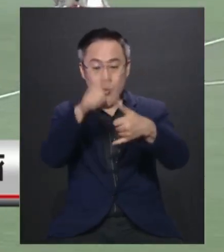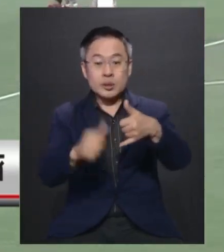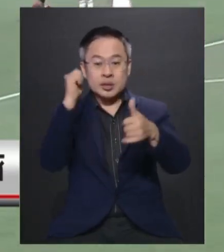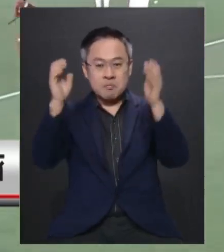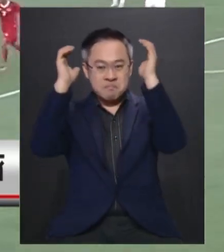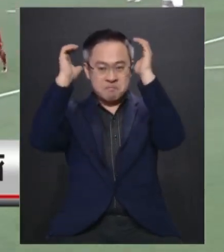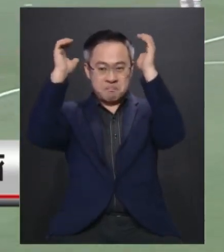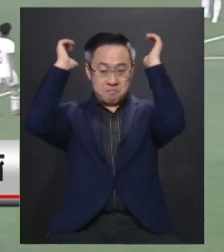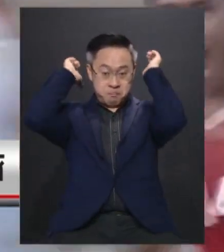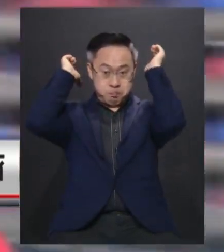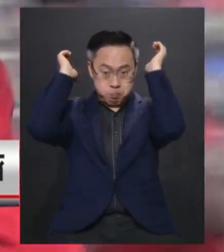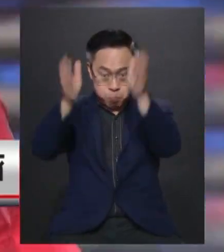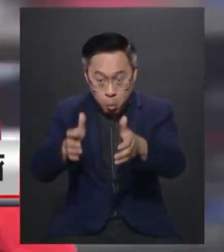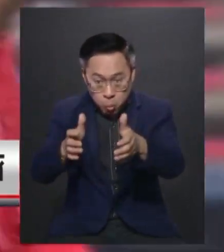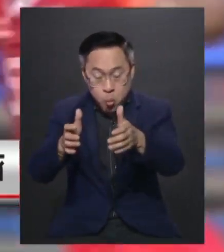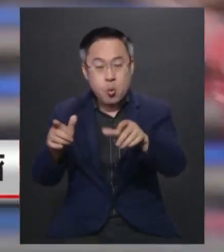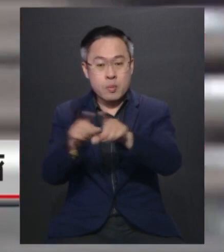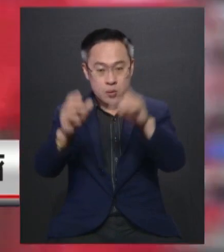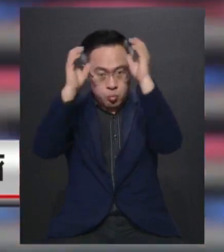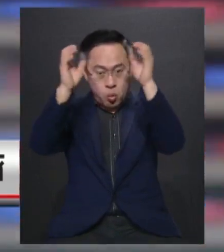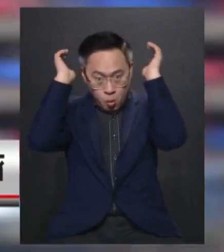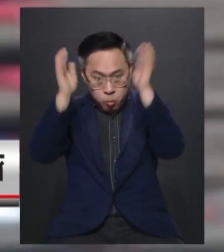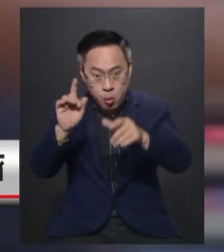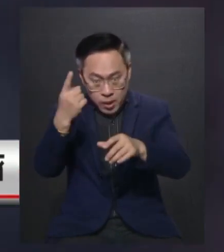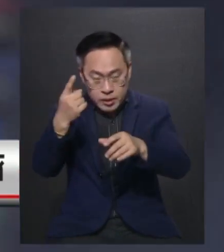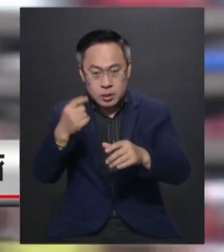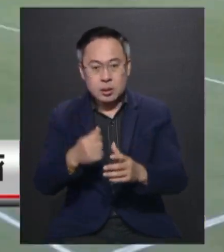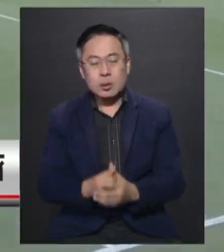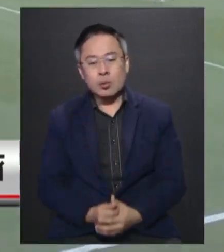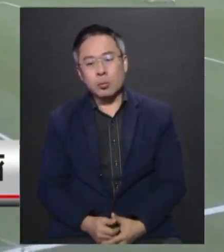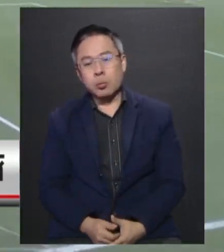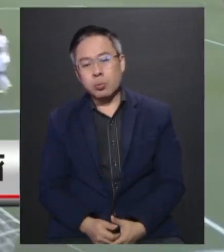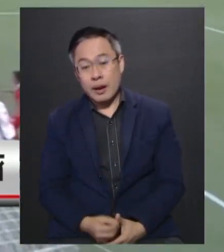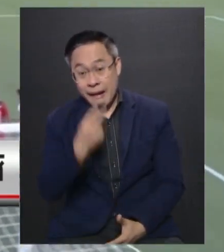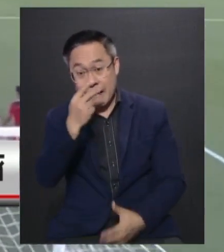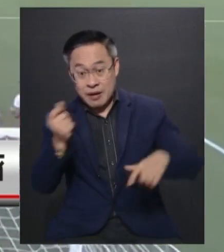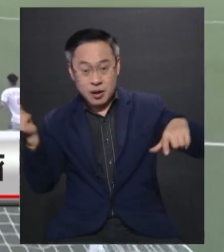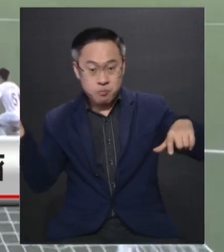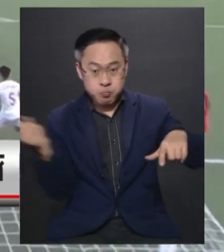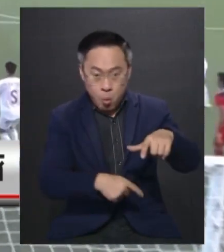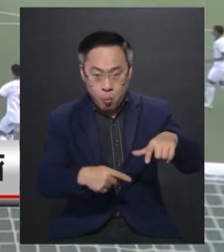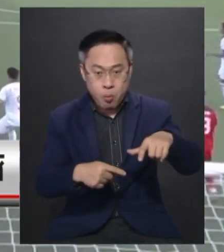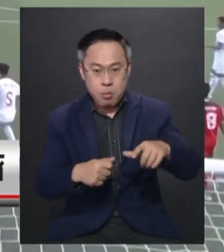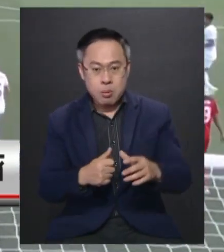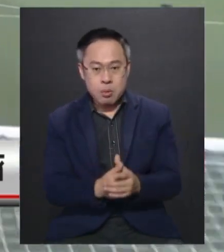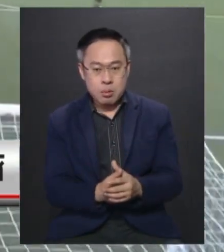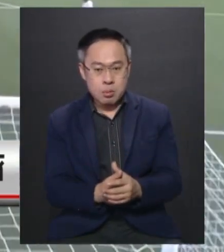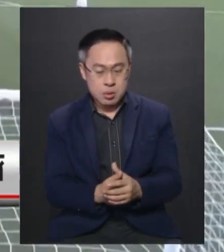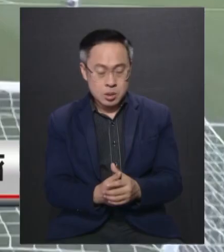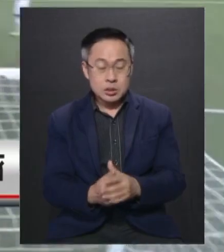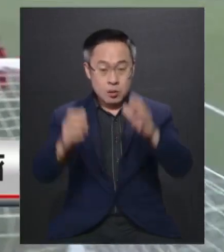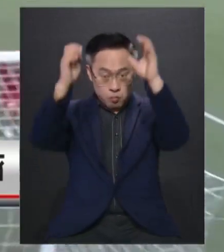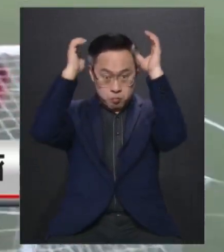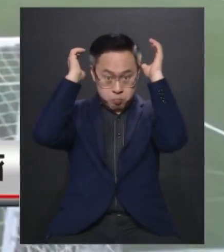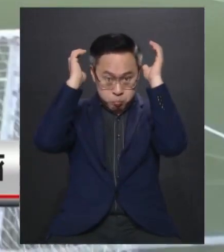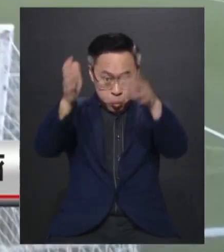แต่ว่าบอลเข้าทางของโมหมัดเฟอรารี่ค่ะยิงสวนตู้มเข้าไปทีเดียวเมื่อสักครู่แล้วก็เป็นอินโดค่ะที่ขึ้นนำอีกครั้ง 2